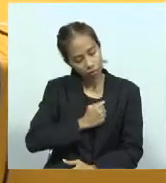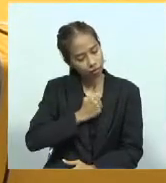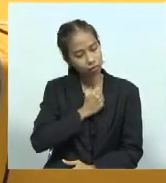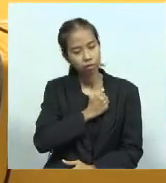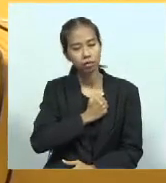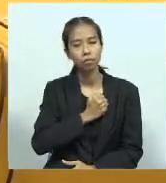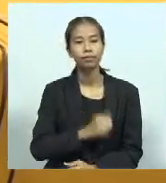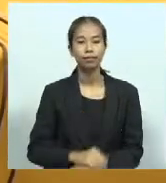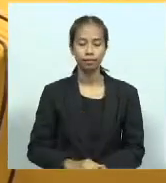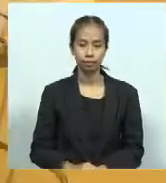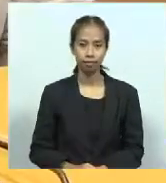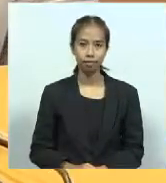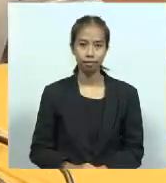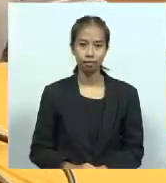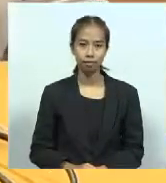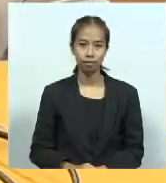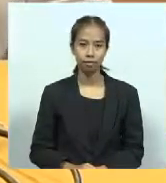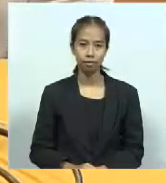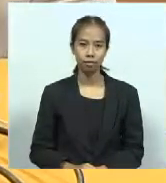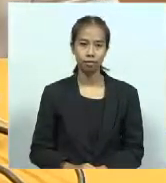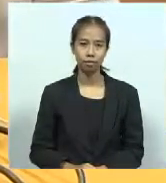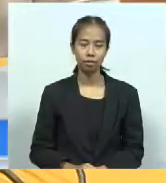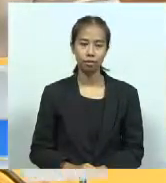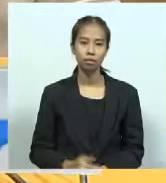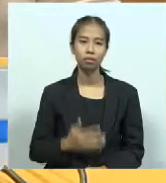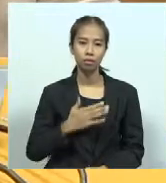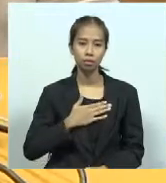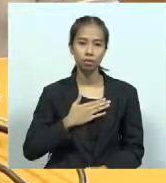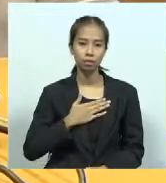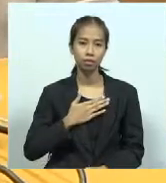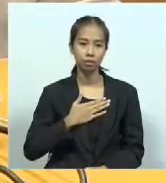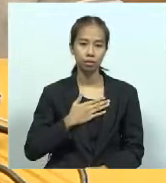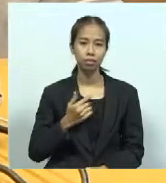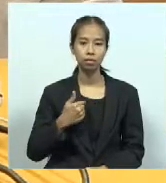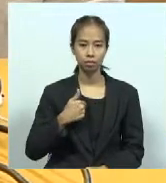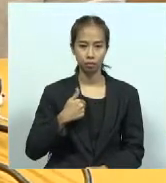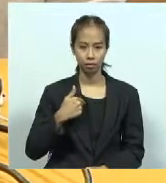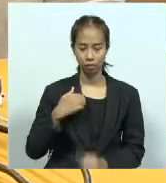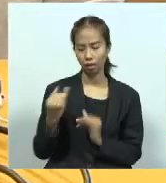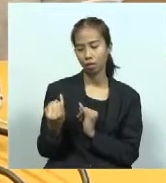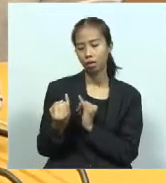า เราต้องบอกก่อนว่าพี่กับตาลค่อนข้างสนิทกันมากแล้ว